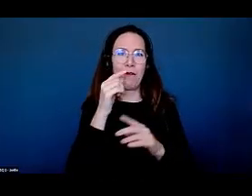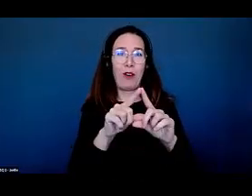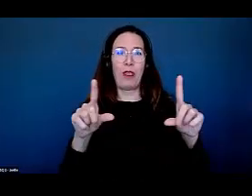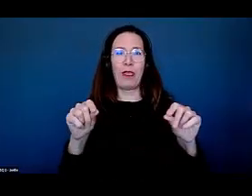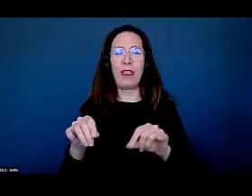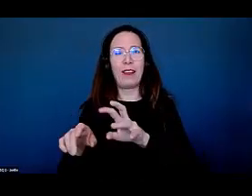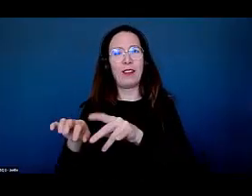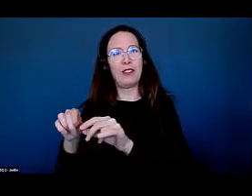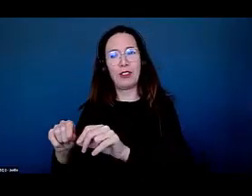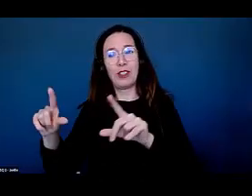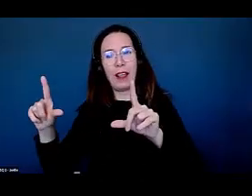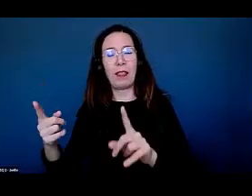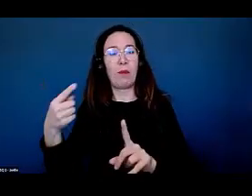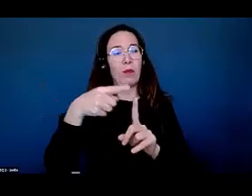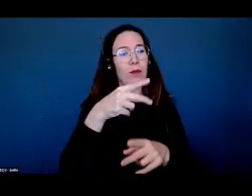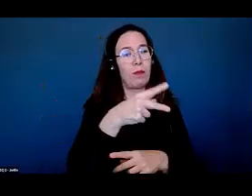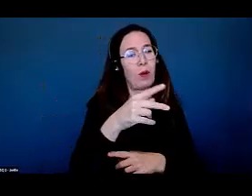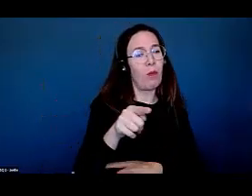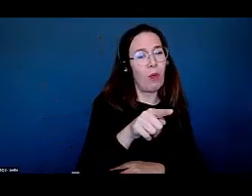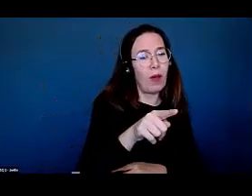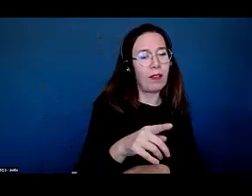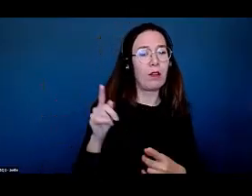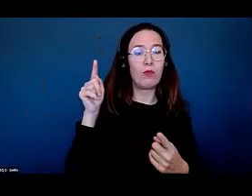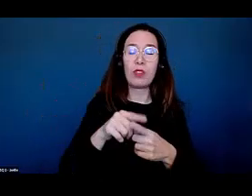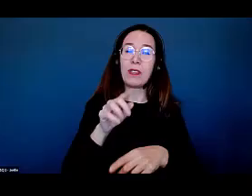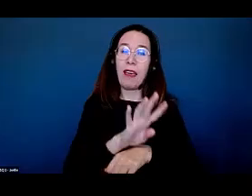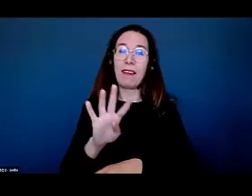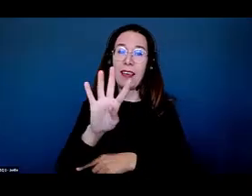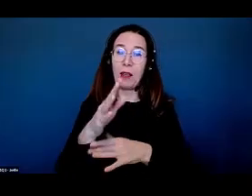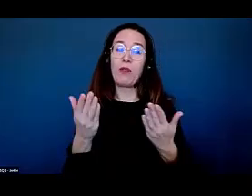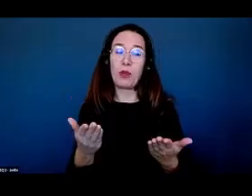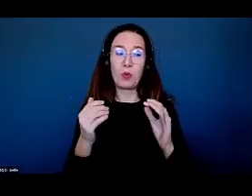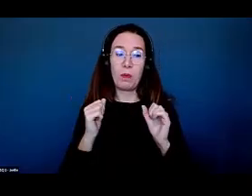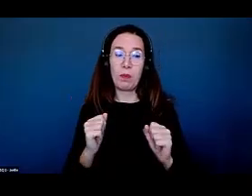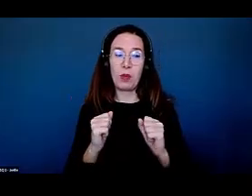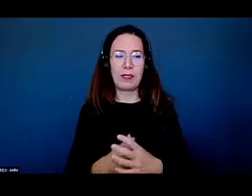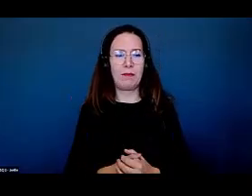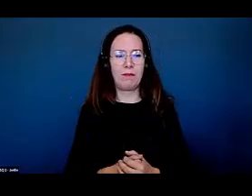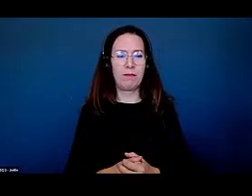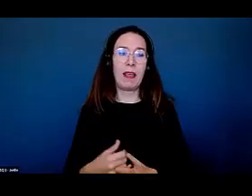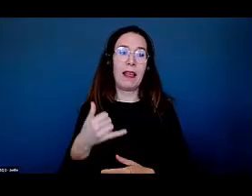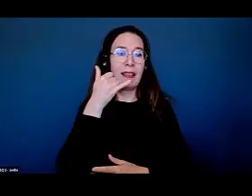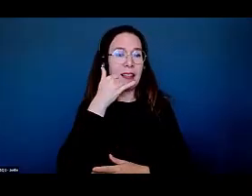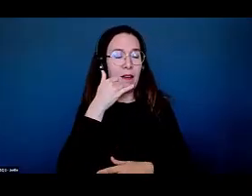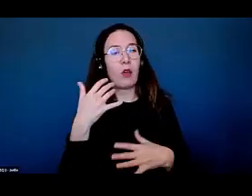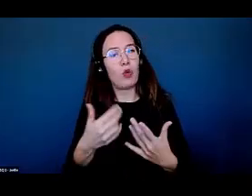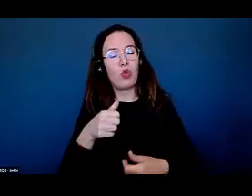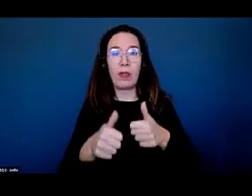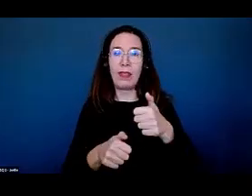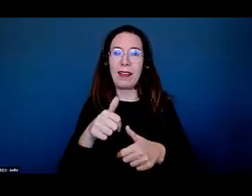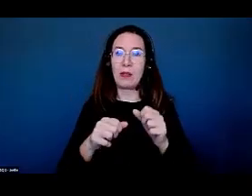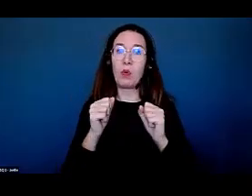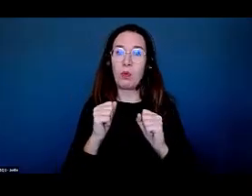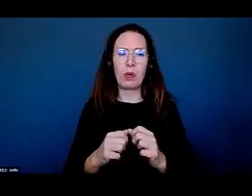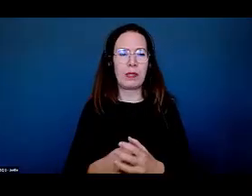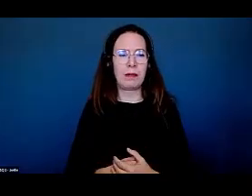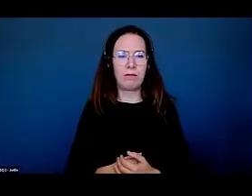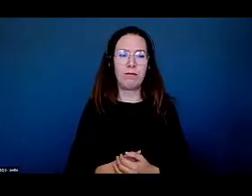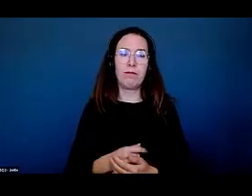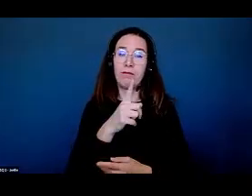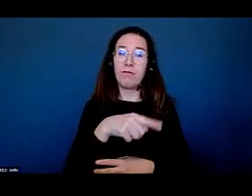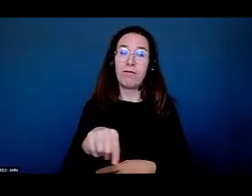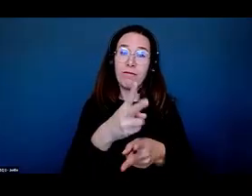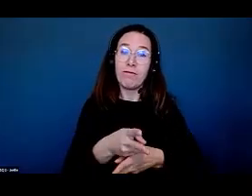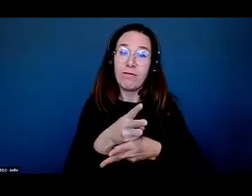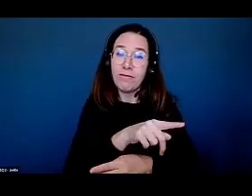a été communiqué dans le chat, s'affiche à l'écran et est disponible jusqu'à 16 heures aujourd'hui, heure de l'Est, par téléphone ou par SMS.